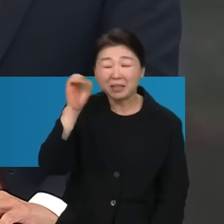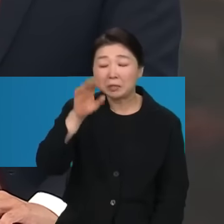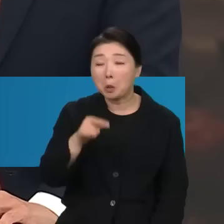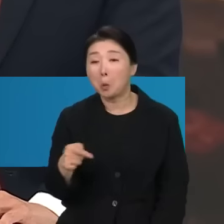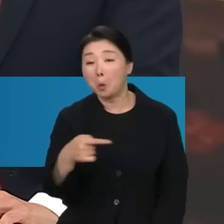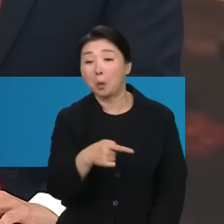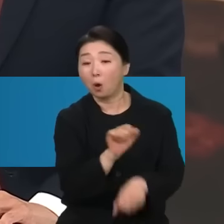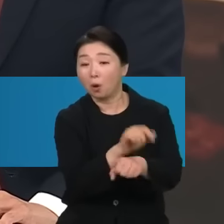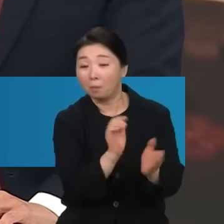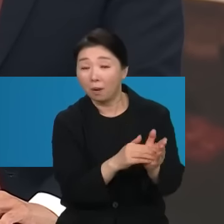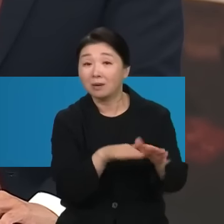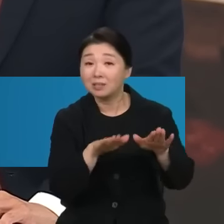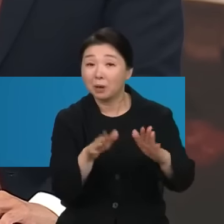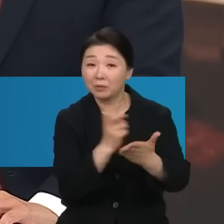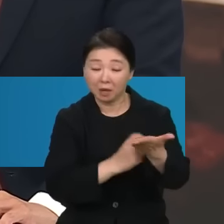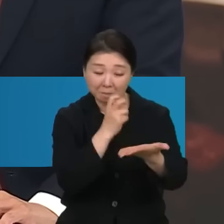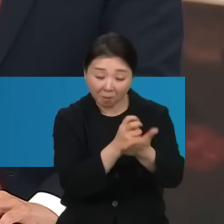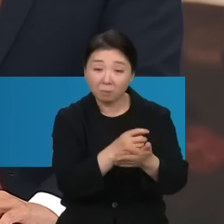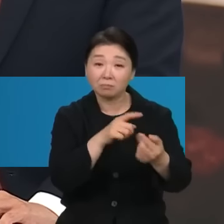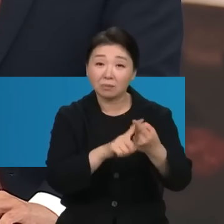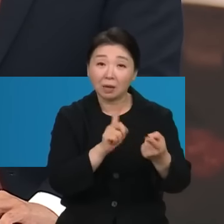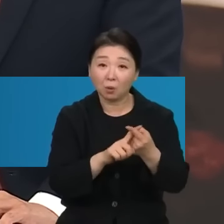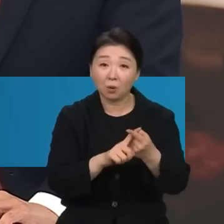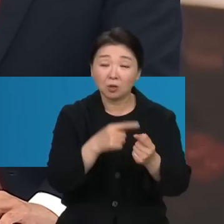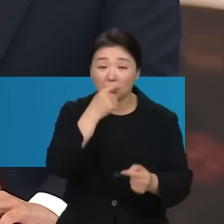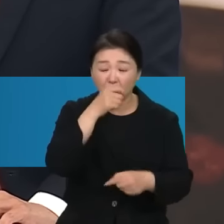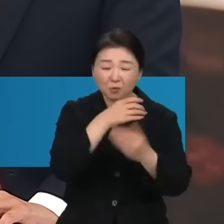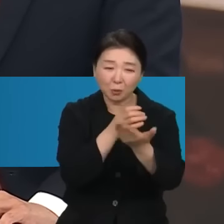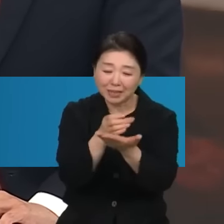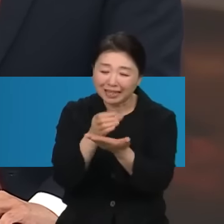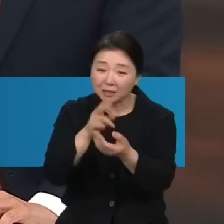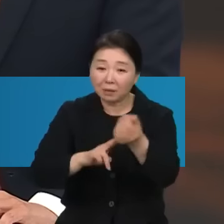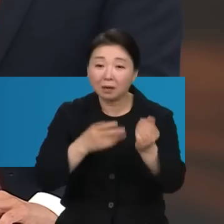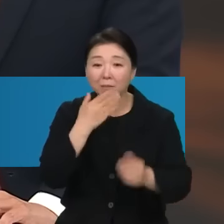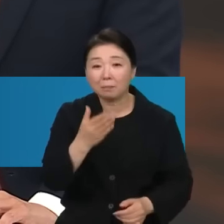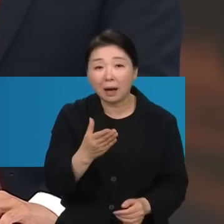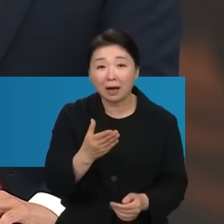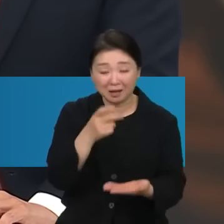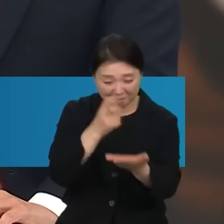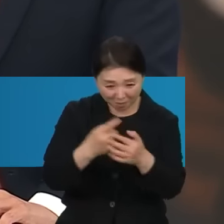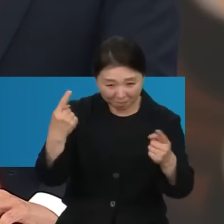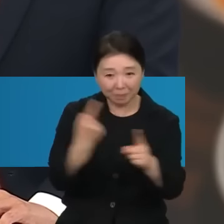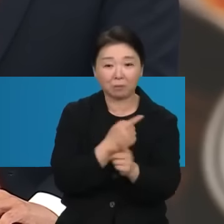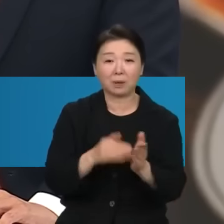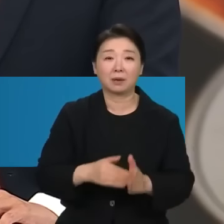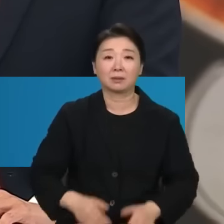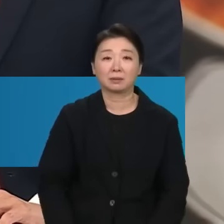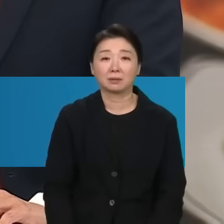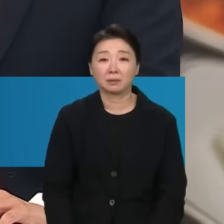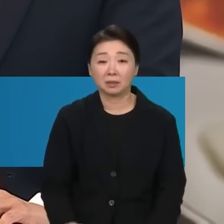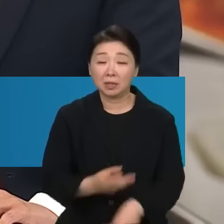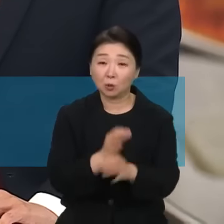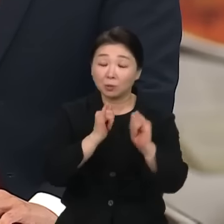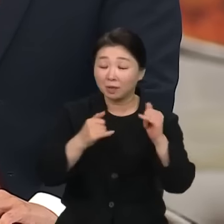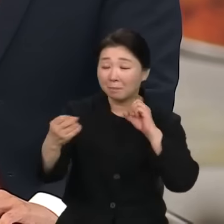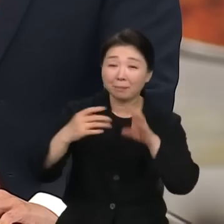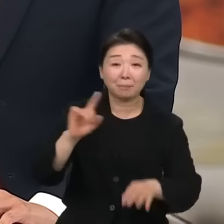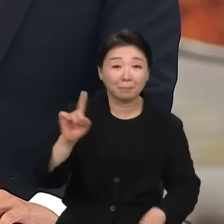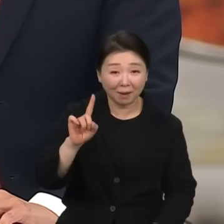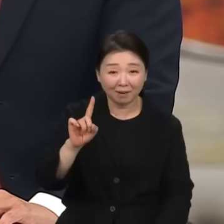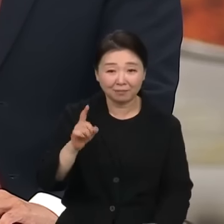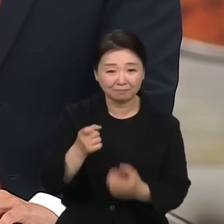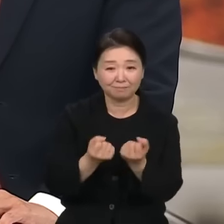왔는데 이번에 아예 모든 술을 잔술로 판매할 수 있게끔 관련 시행령이 개정됐습니다. 소비자들 반응은 어떨지